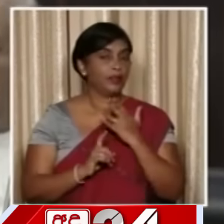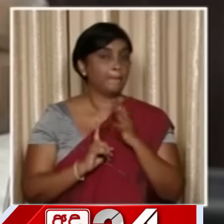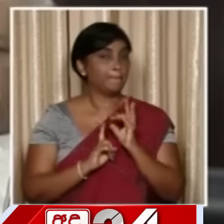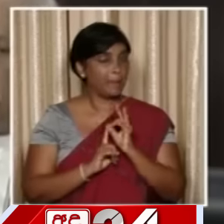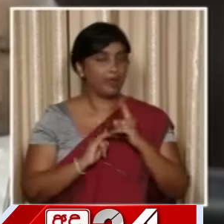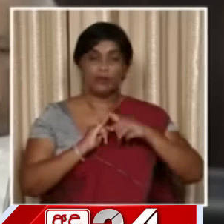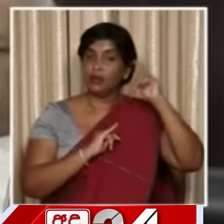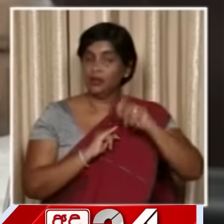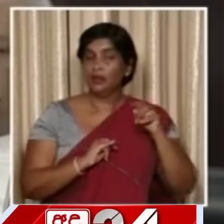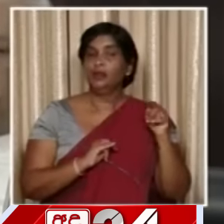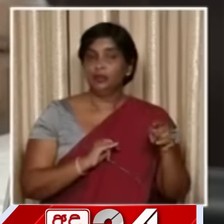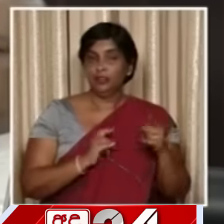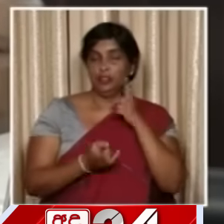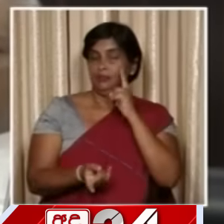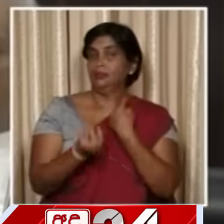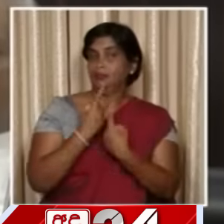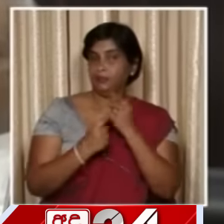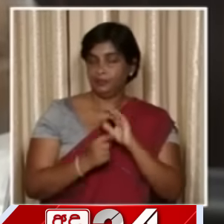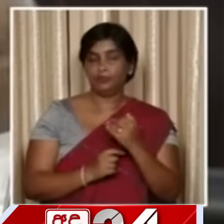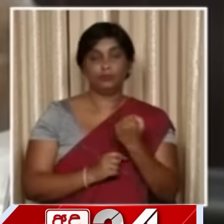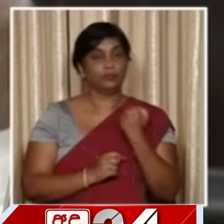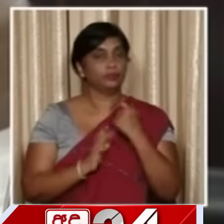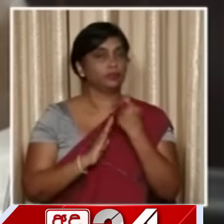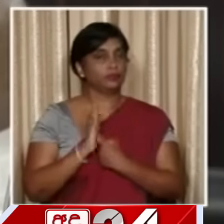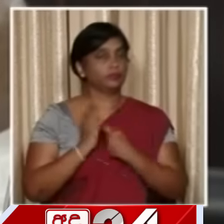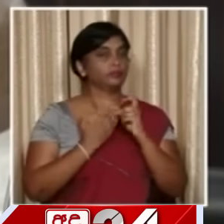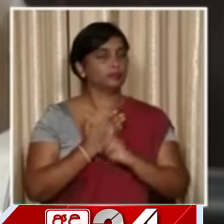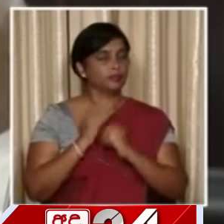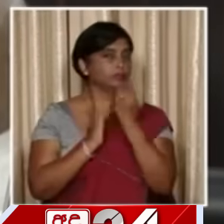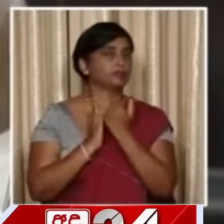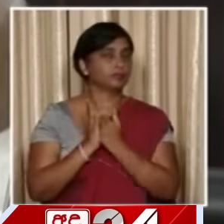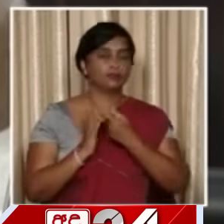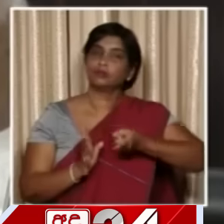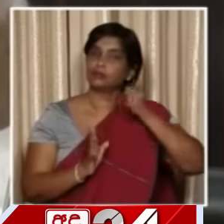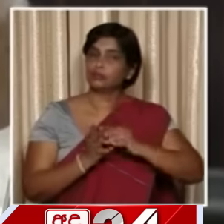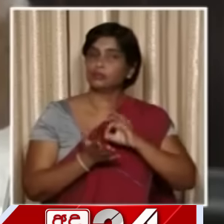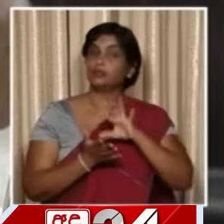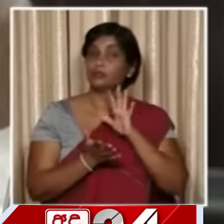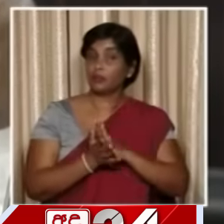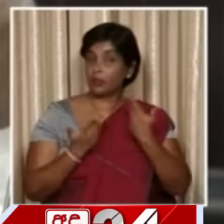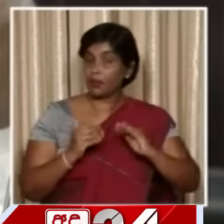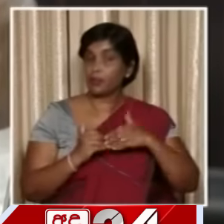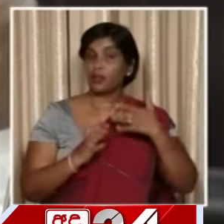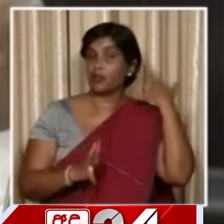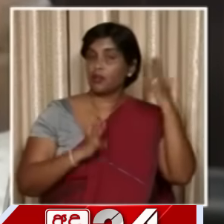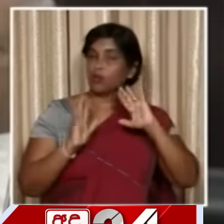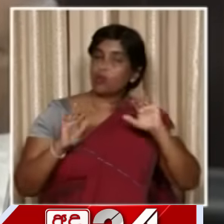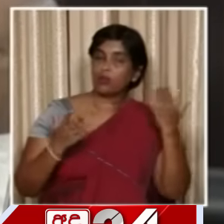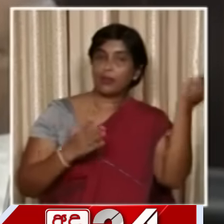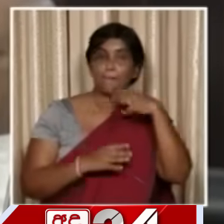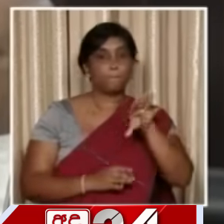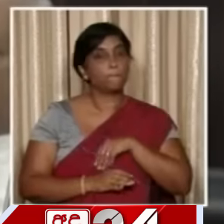රාජ්‍ය නොවන විශ්වවිද්‍යාල නියාමනය සඳහා බලවත් නීති රීති මාලාවක් සම්මත කර ගැනීමෙන් පසු අප ලෝකයේ ඕනෑම